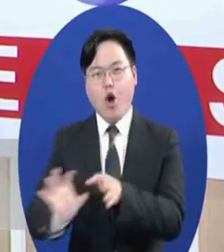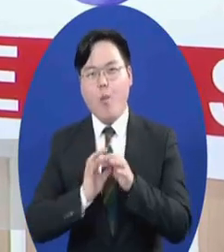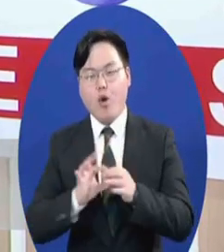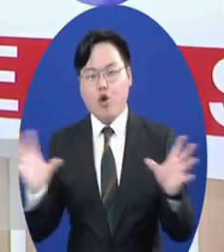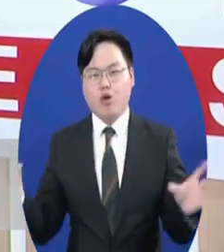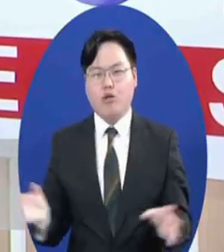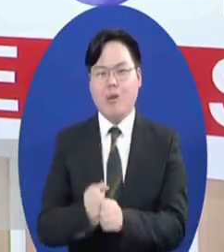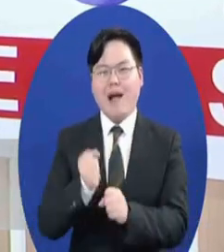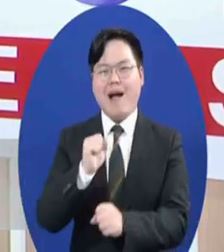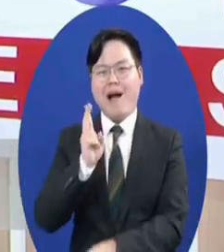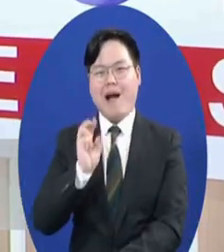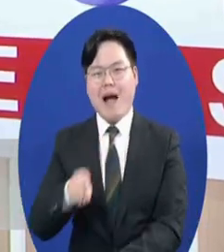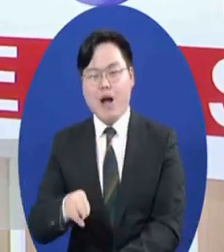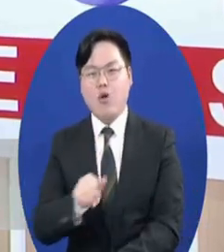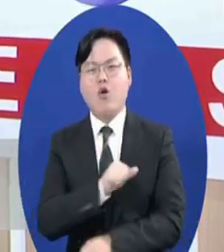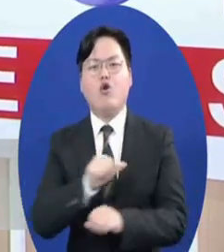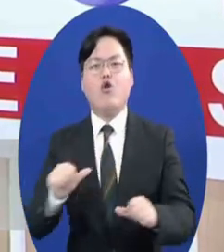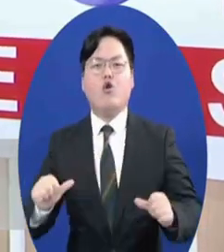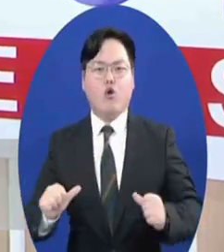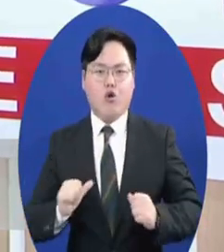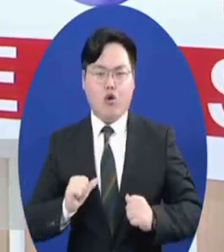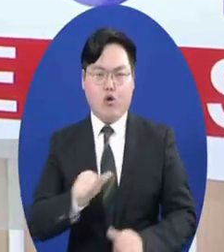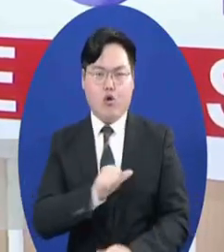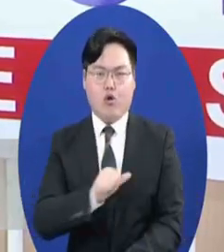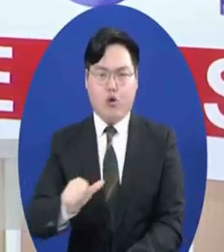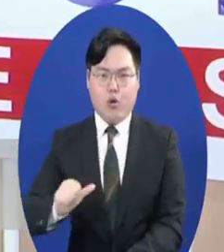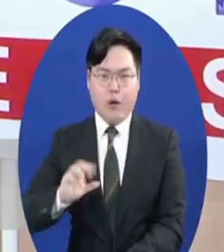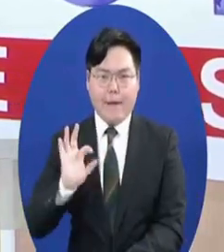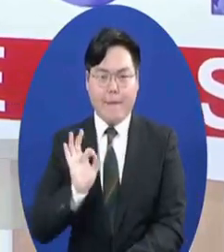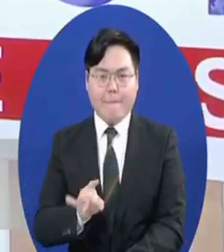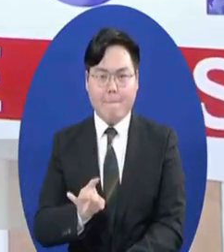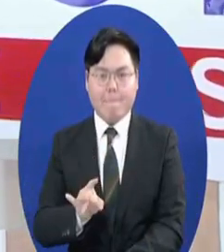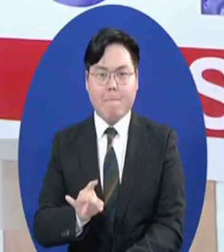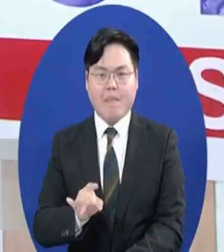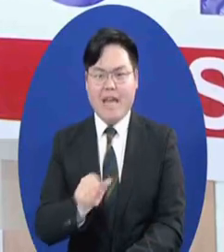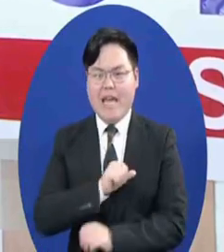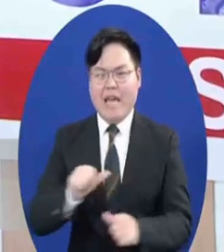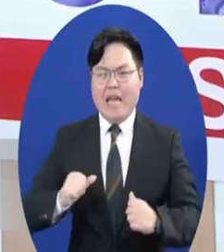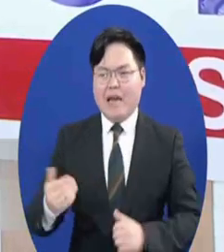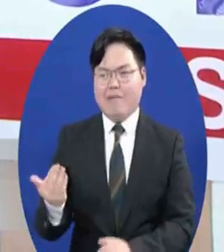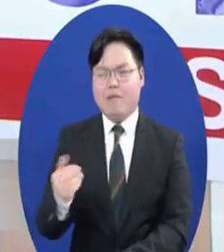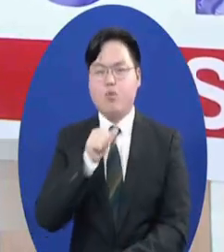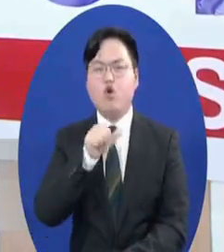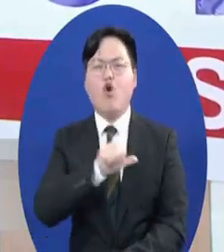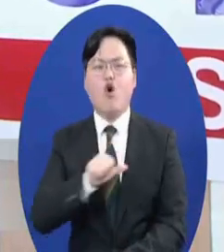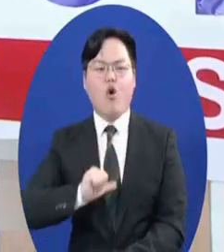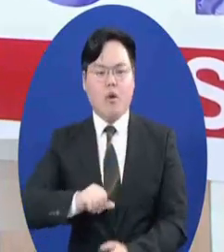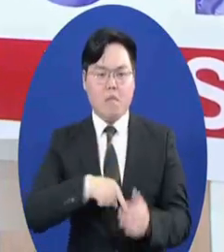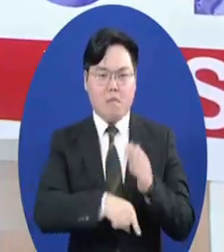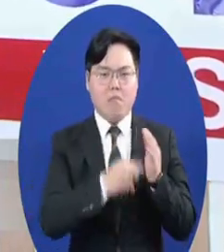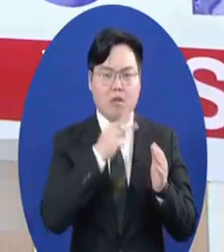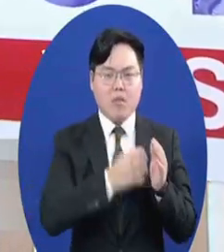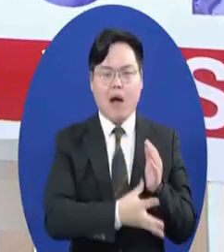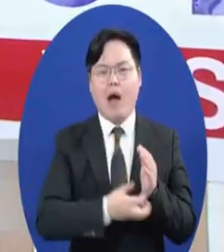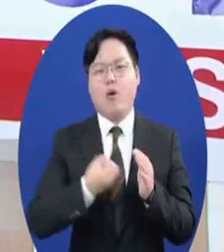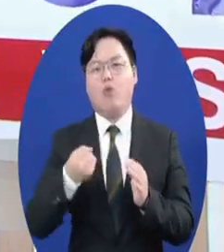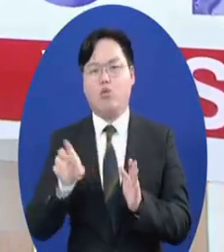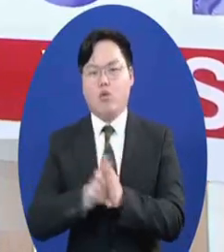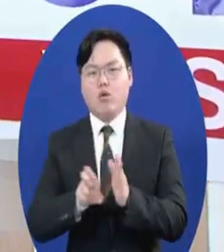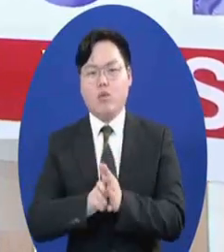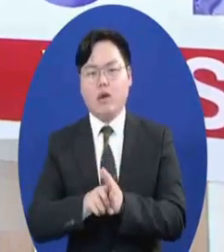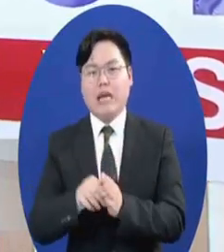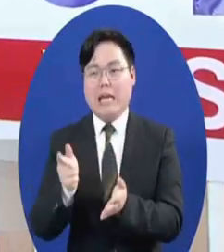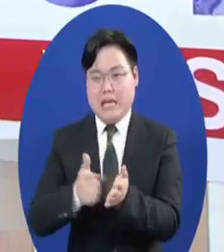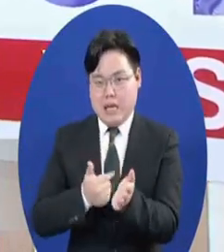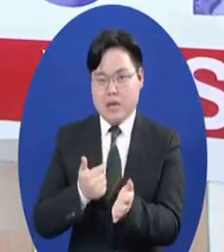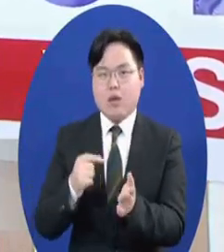одоо дүгнэлтээ тийм акт энэ тэрийг өөрөх нь юугаараа одоо иргэнээс шаардахгүйгээр өөрөө олж авдаг болно гэсэн. Шаарлагдах гэж үзвэл